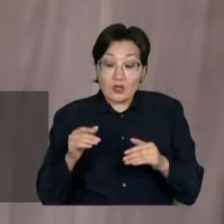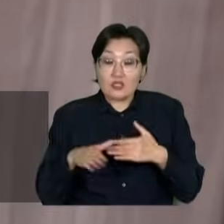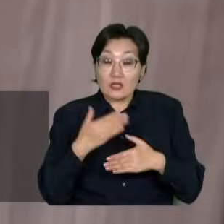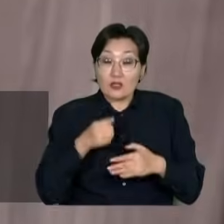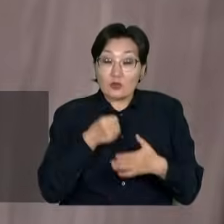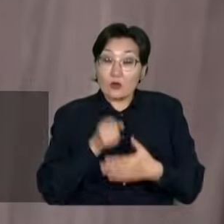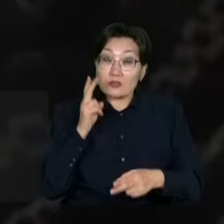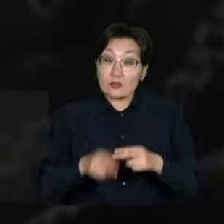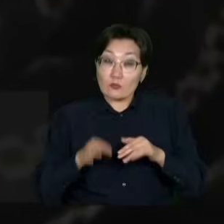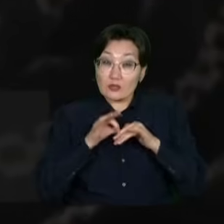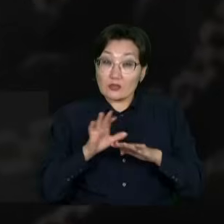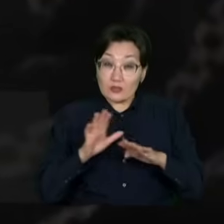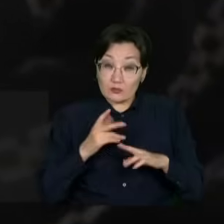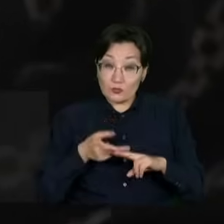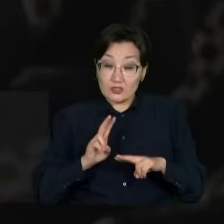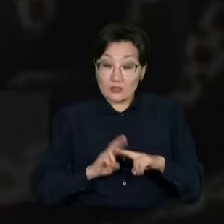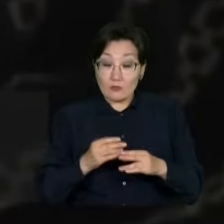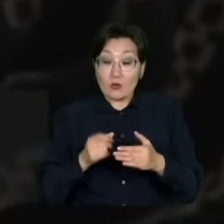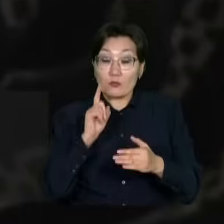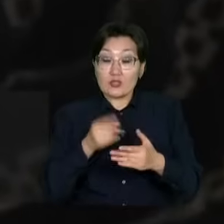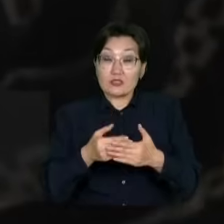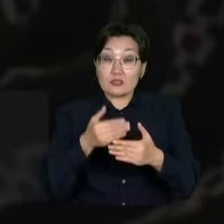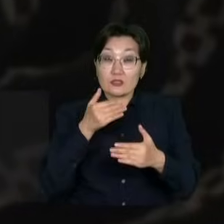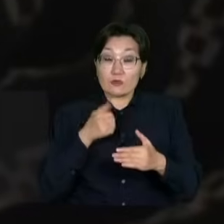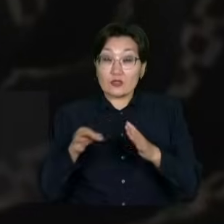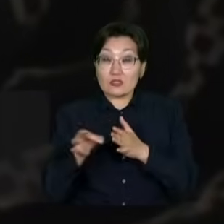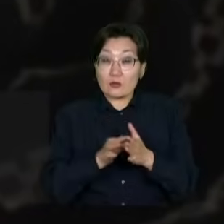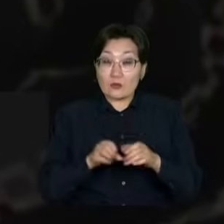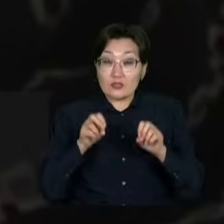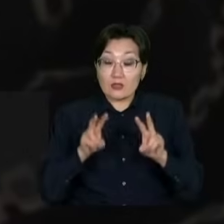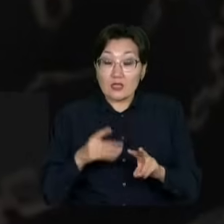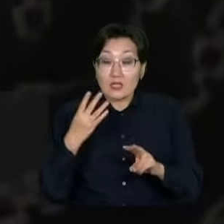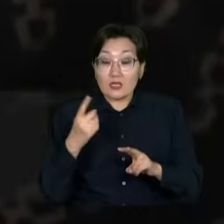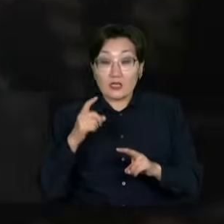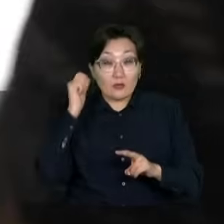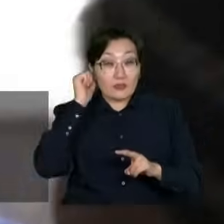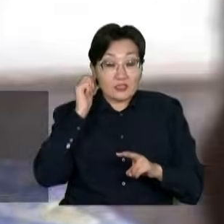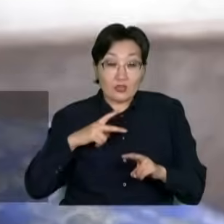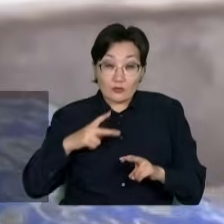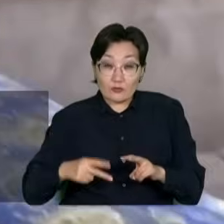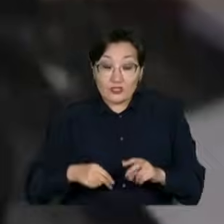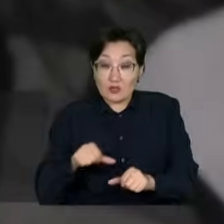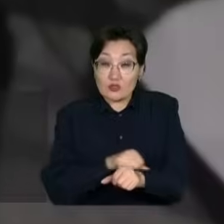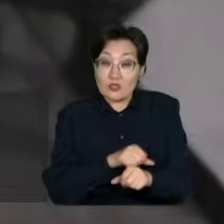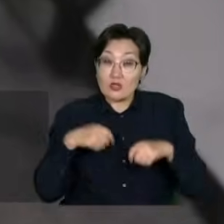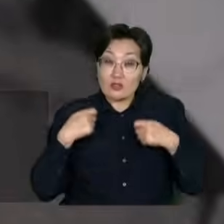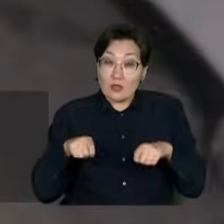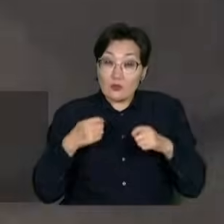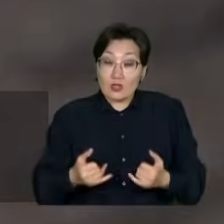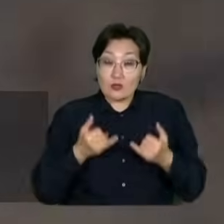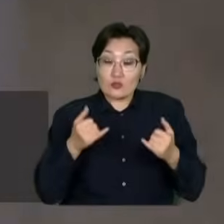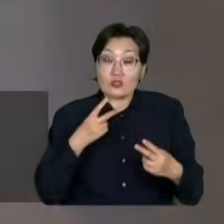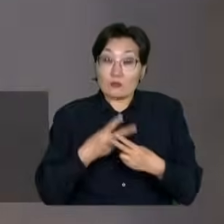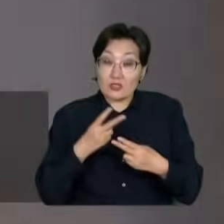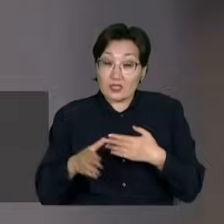өте білгермепті. Атап өту керек, осыдан бір жыл бұрын жедел уәкілдер оның 41 жастағы қызын есірткі саудасы үшін бас